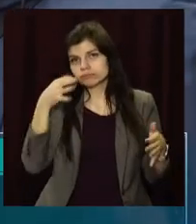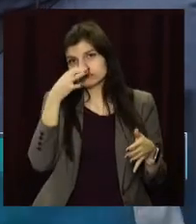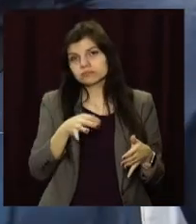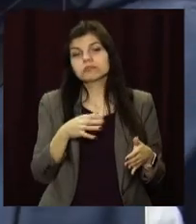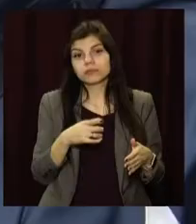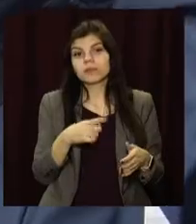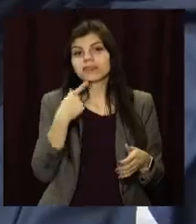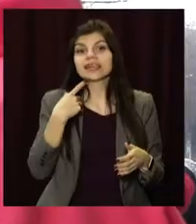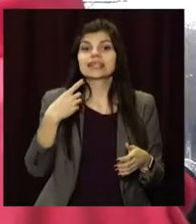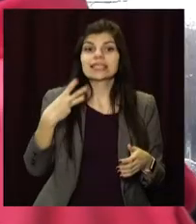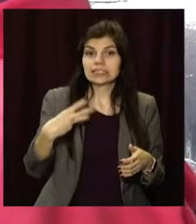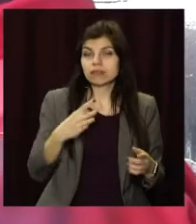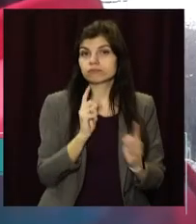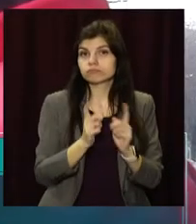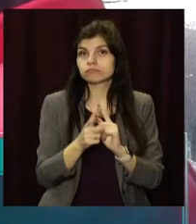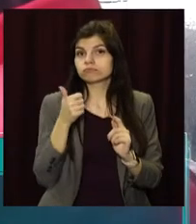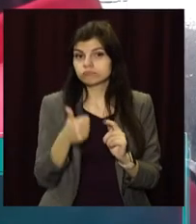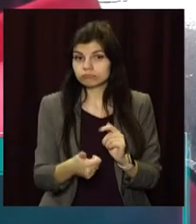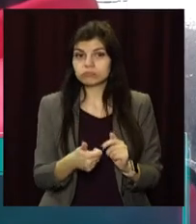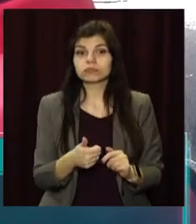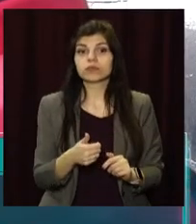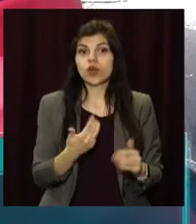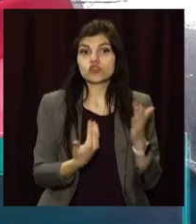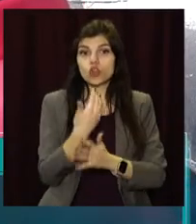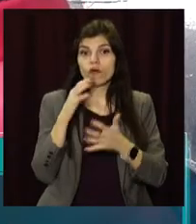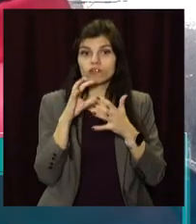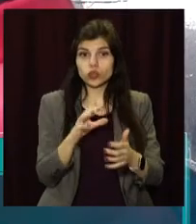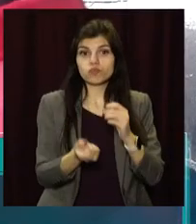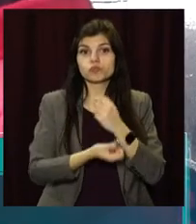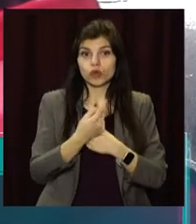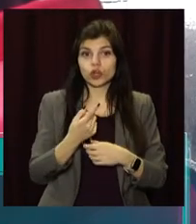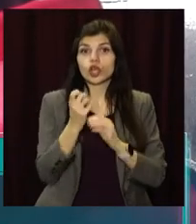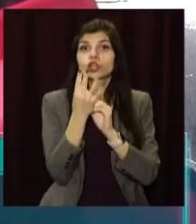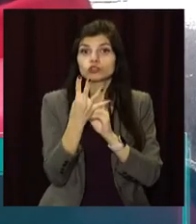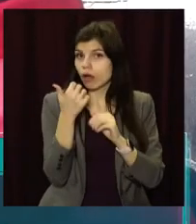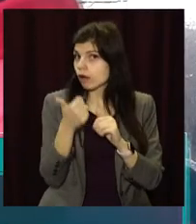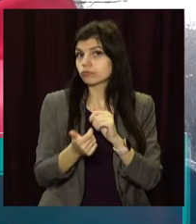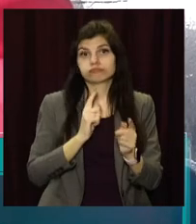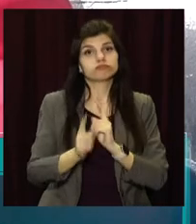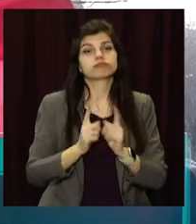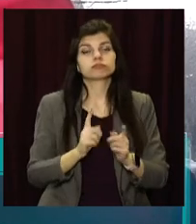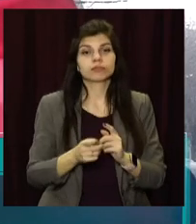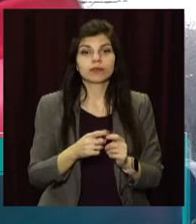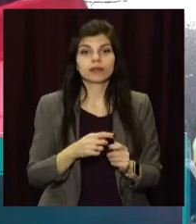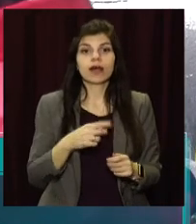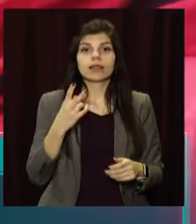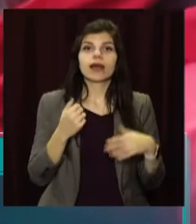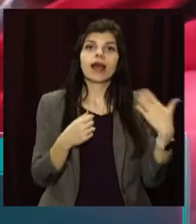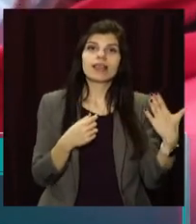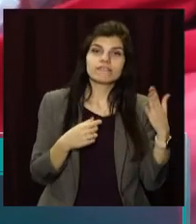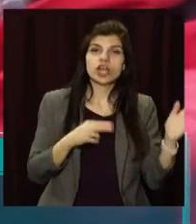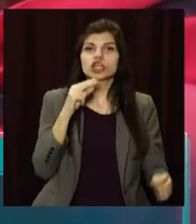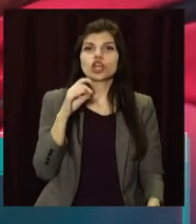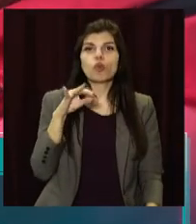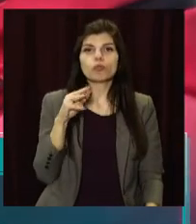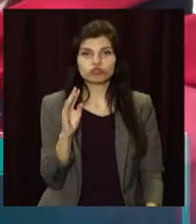ну, комфортно ездить. 30-ка гарно ездит, нові автобуси з'явилися, 14-й гарно курсує. На